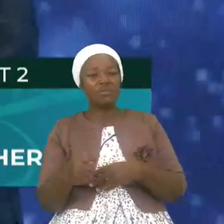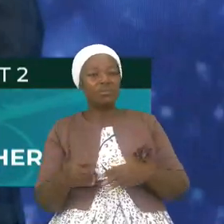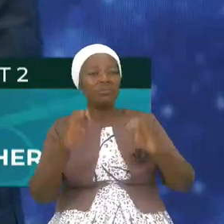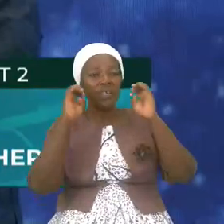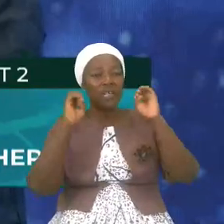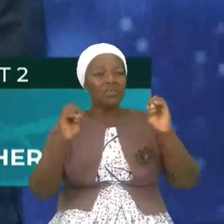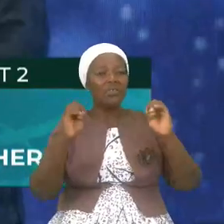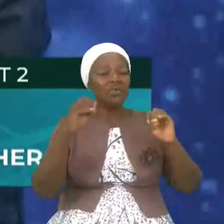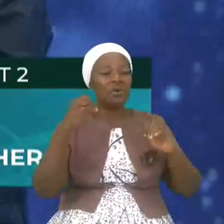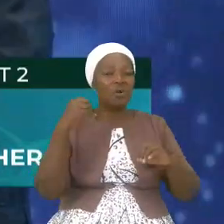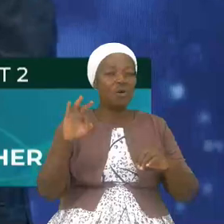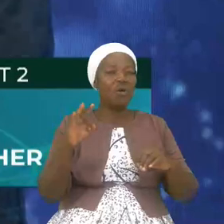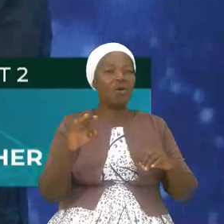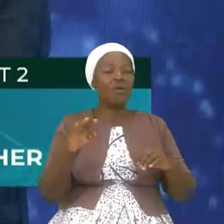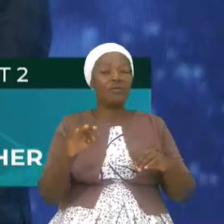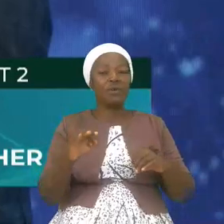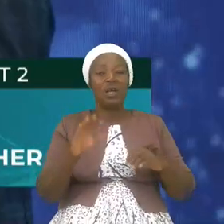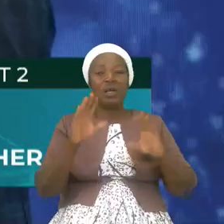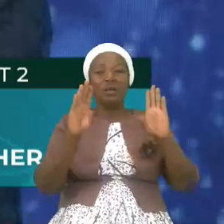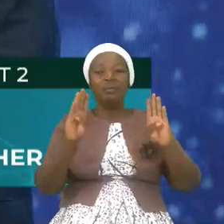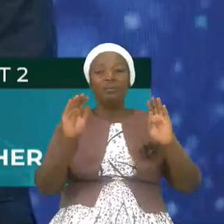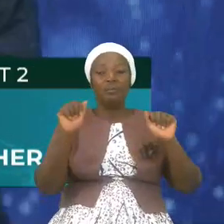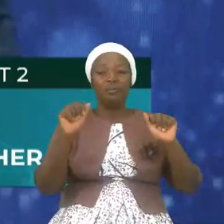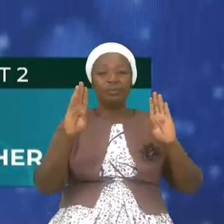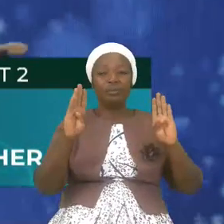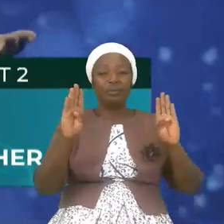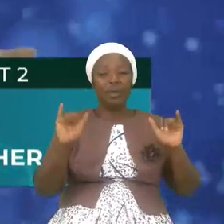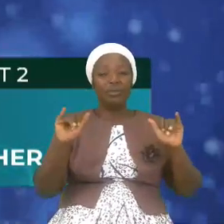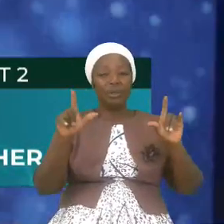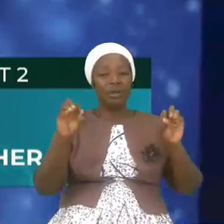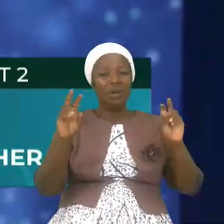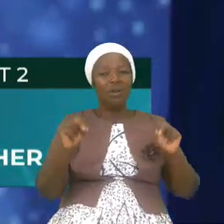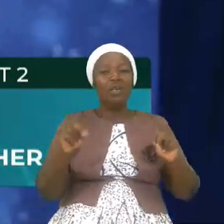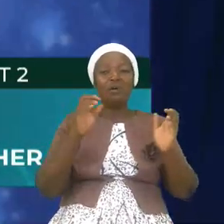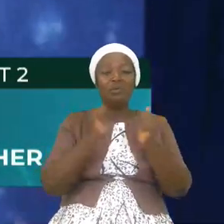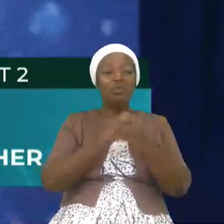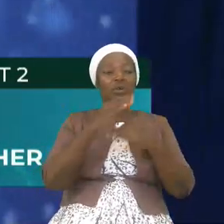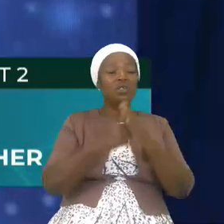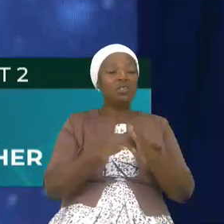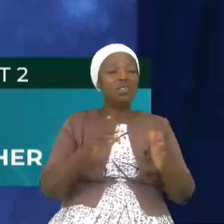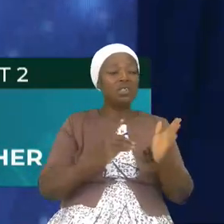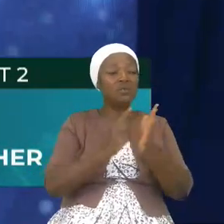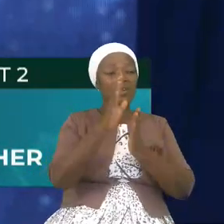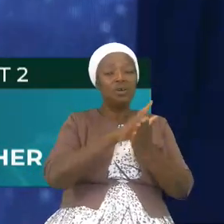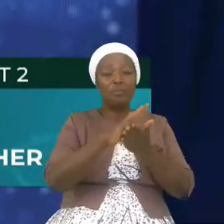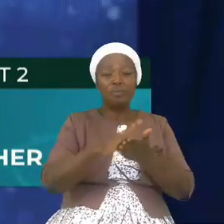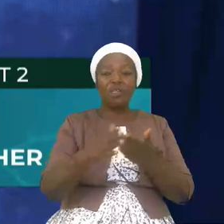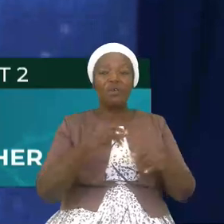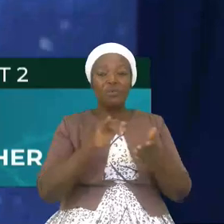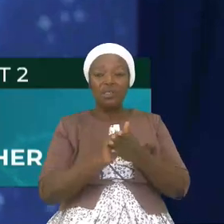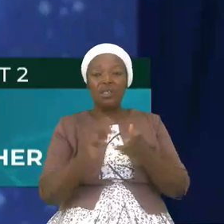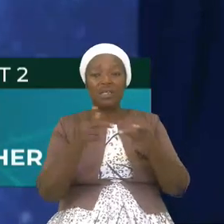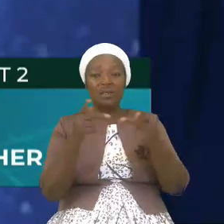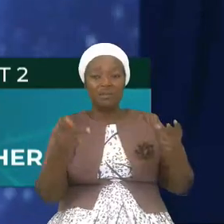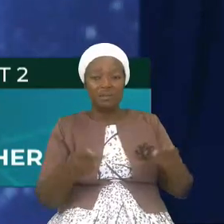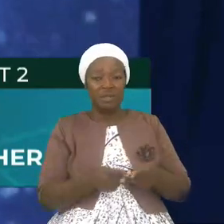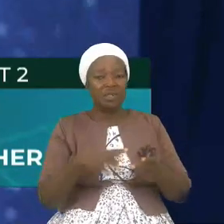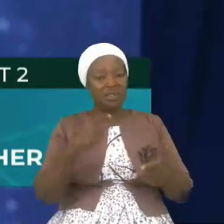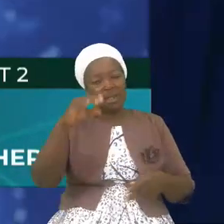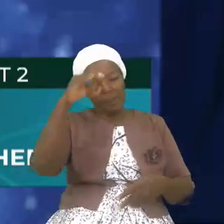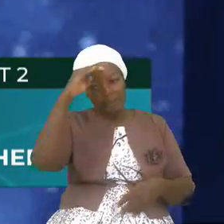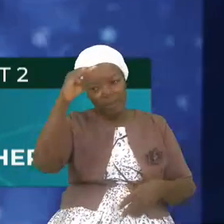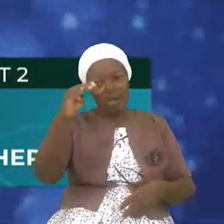Babylone et avec tout le développement et la civilisation de Babylone à